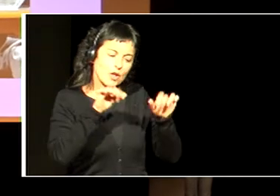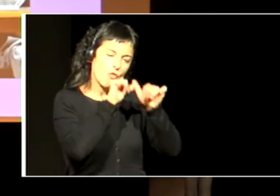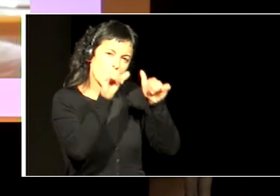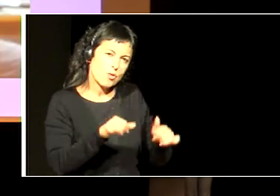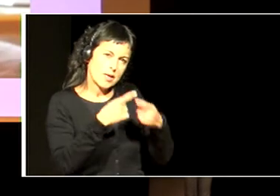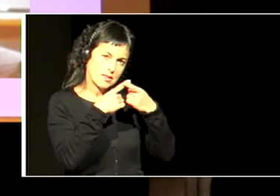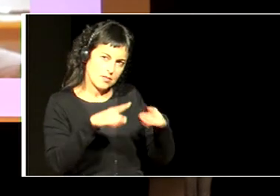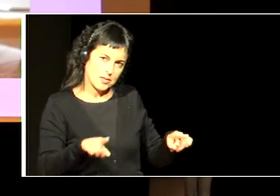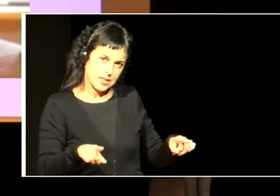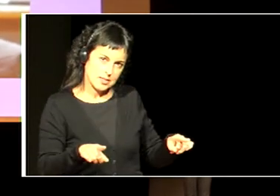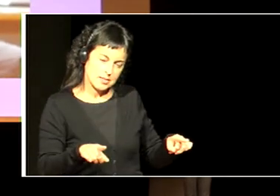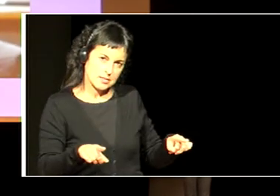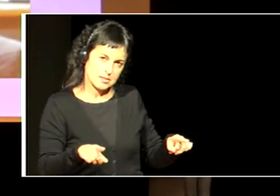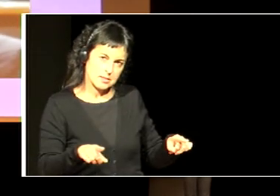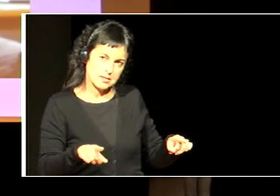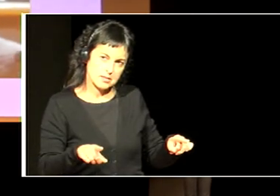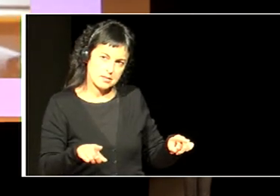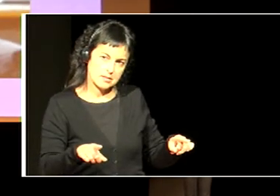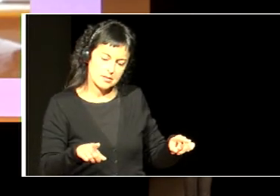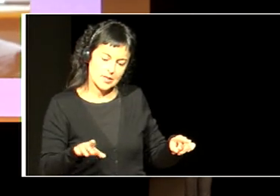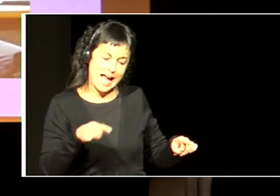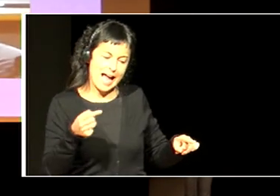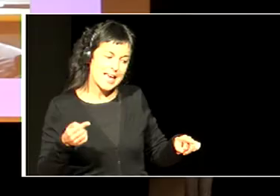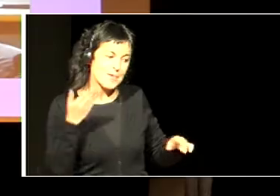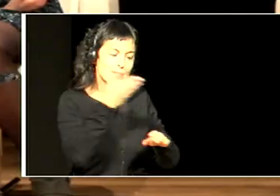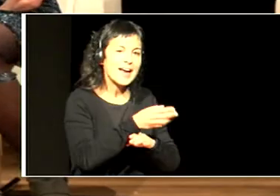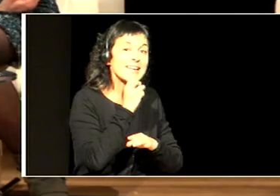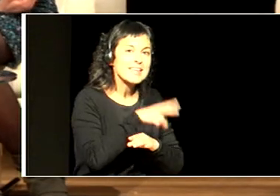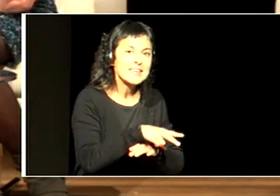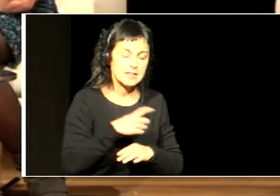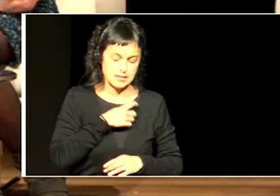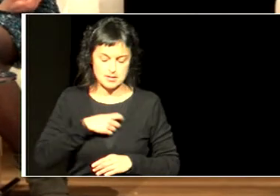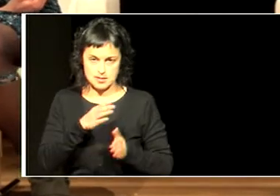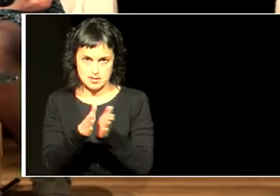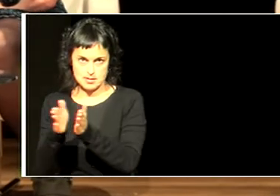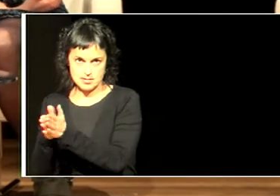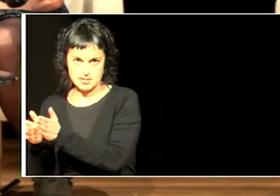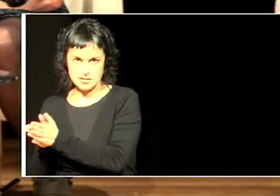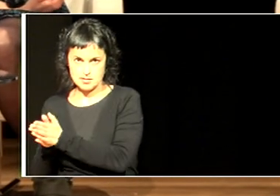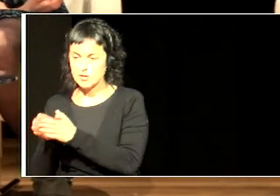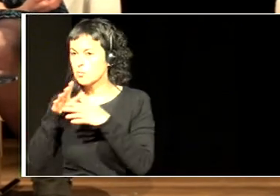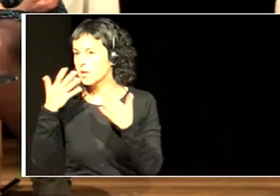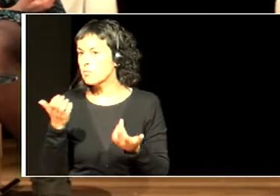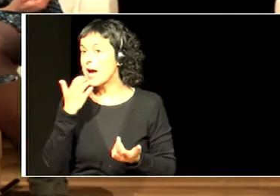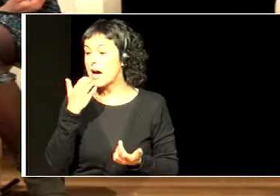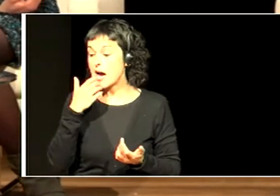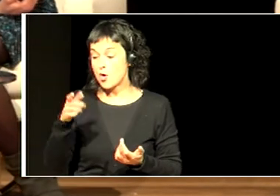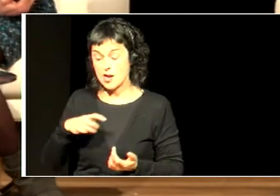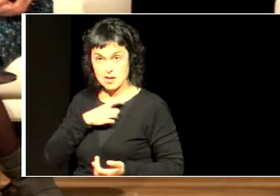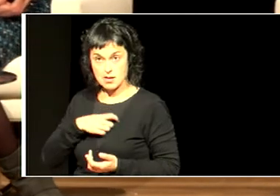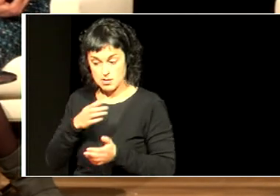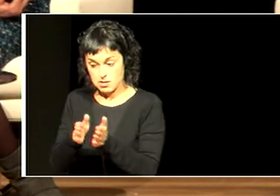Beraien gan heltzen dira batzordekideak. Adibidez, orain ari dira egiten beraiek batzordekideak konturatu